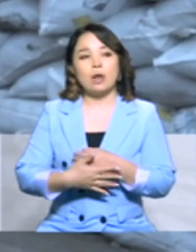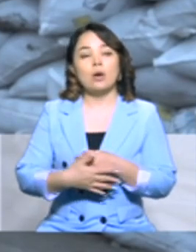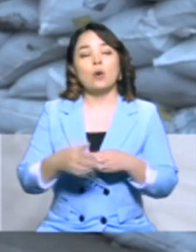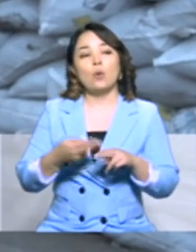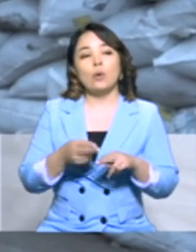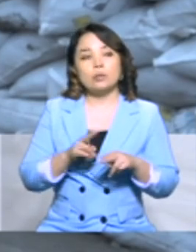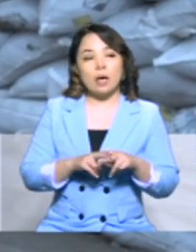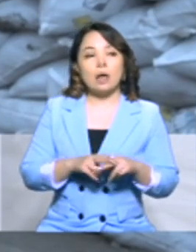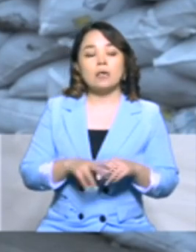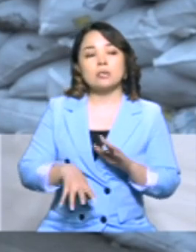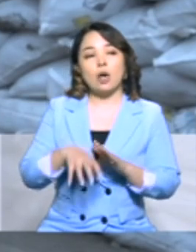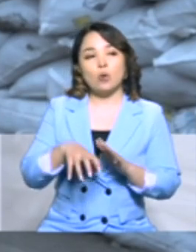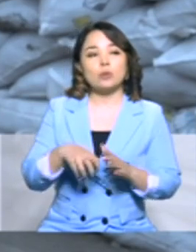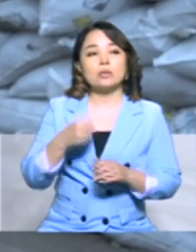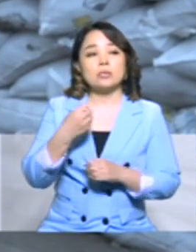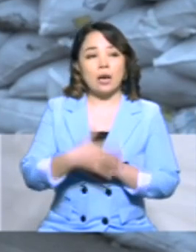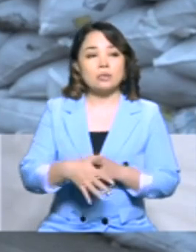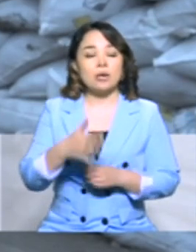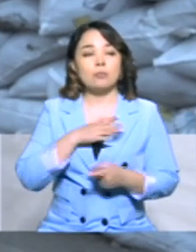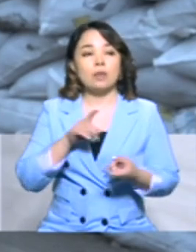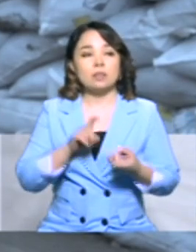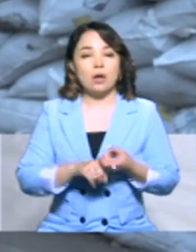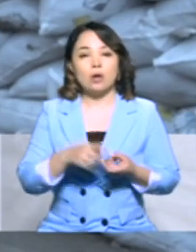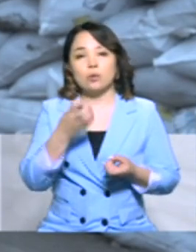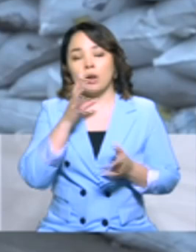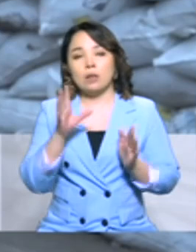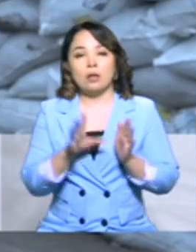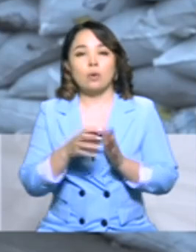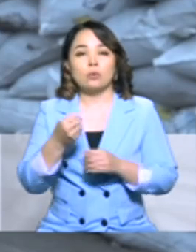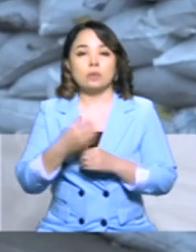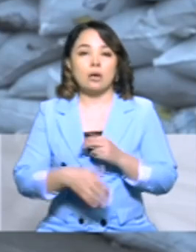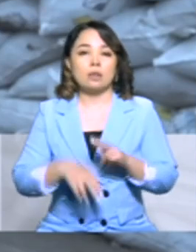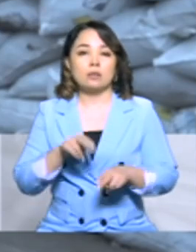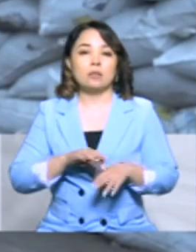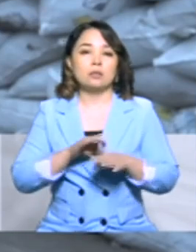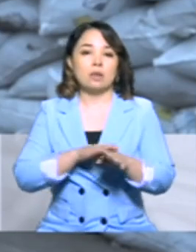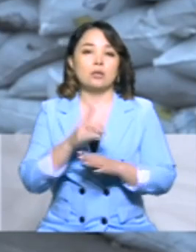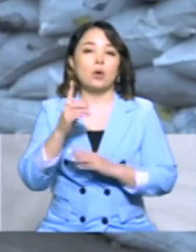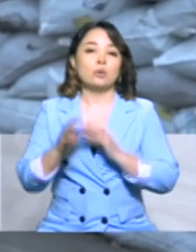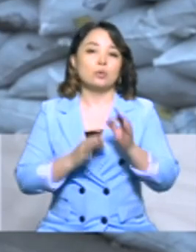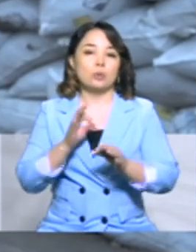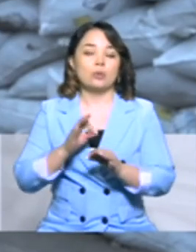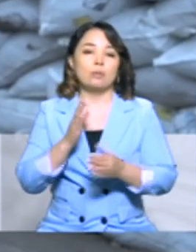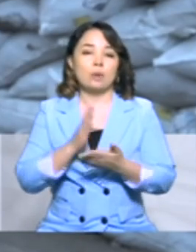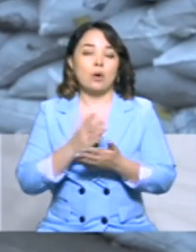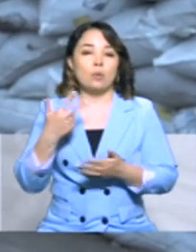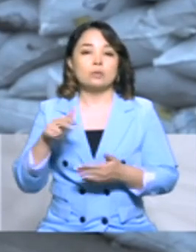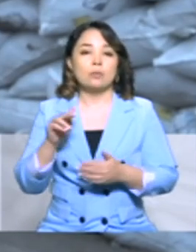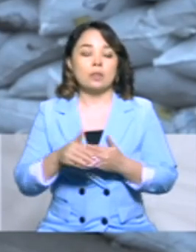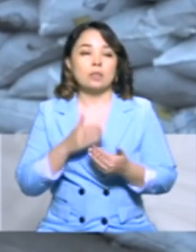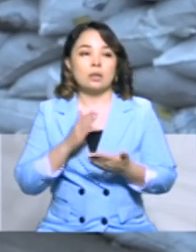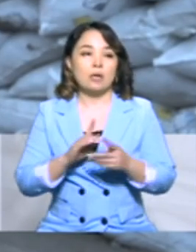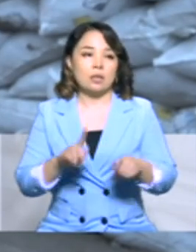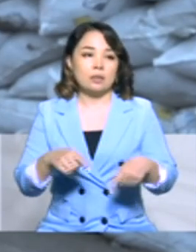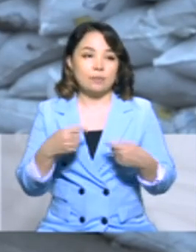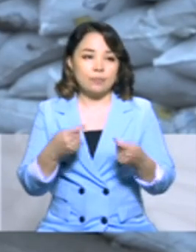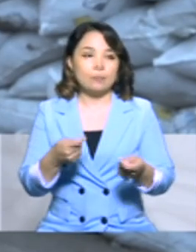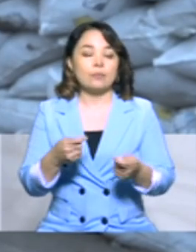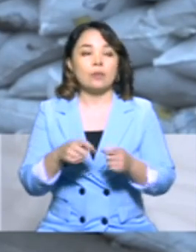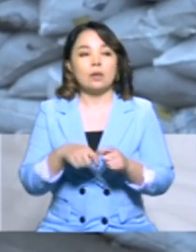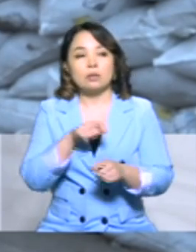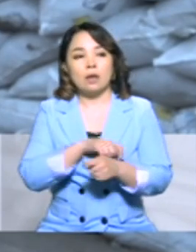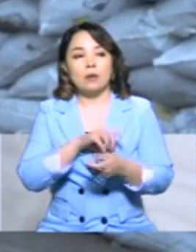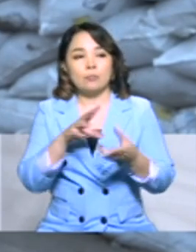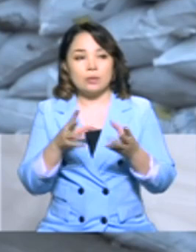Осы насостық станцияға біздер деген жылу электр орталығына су беріп отырмыз. Тәулігіне 30 мыңнан астам текше метр